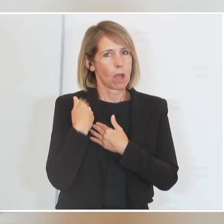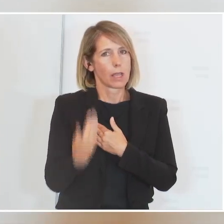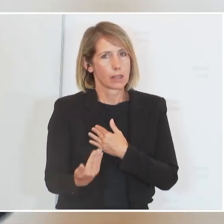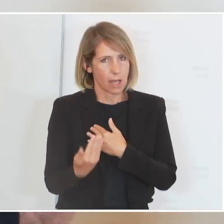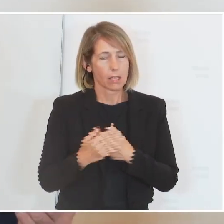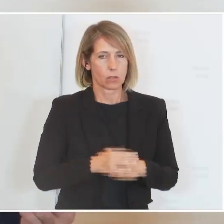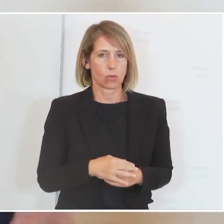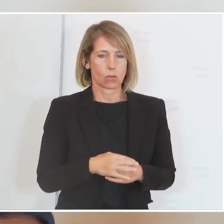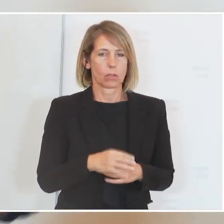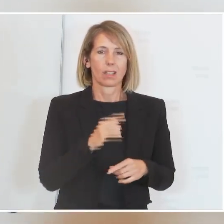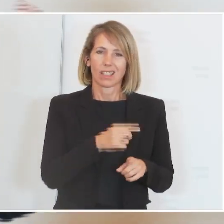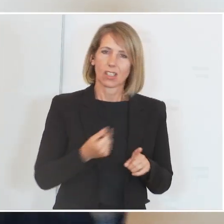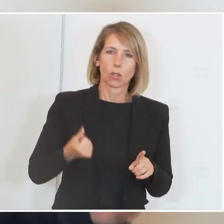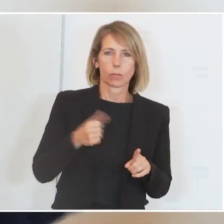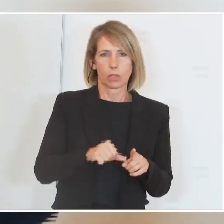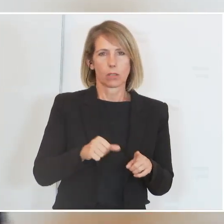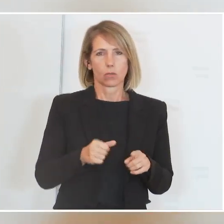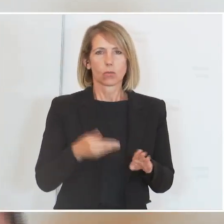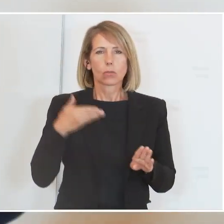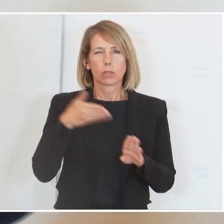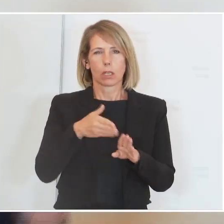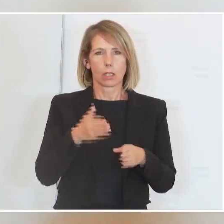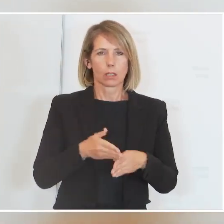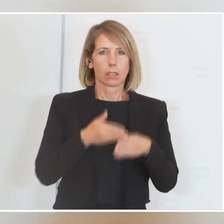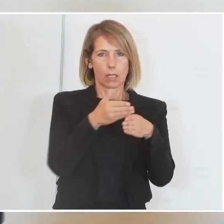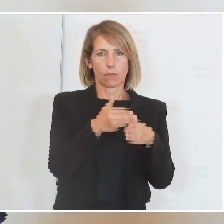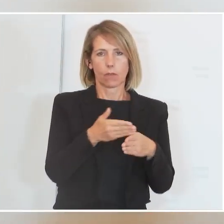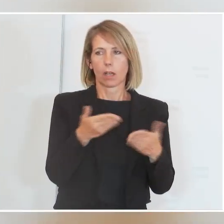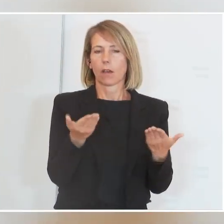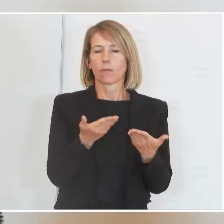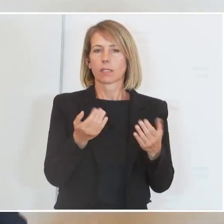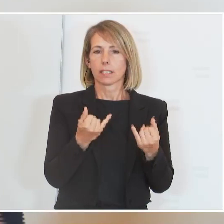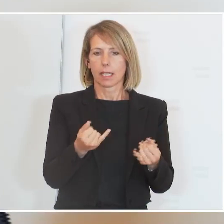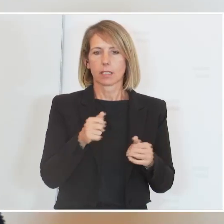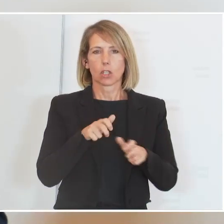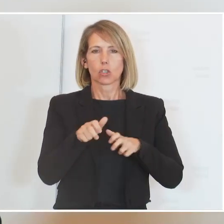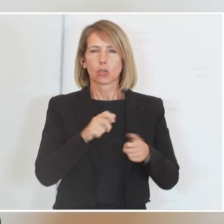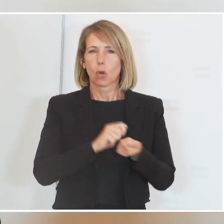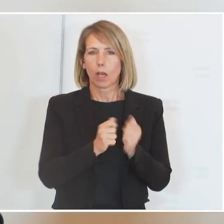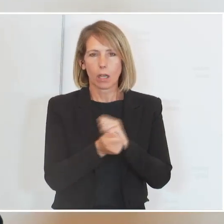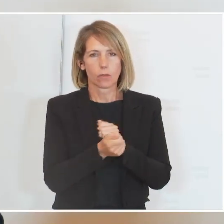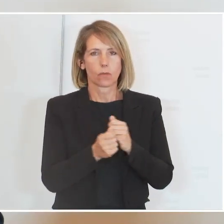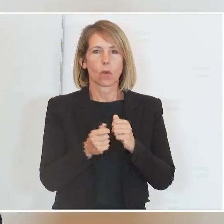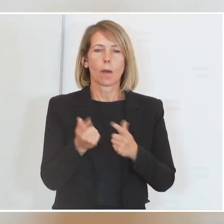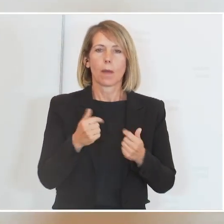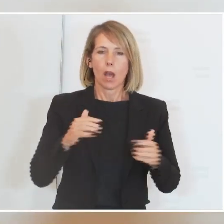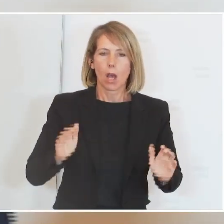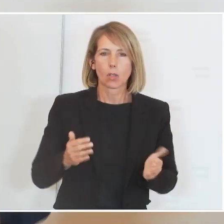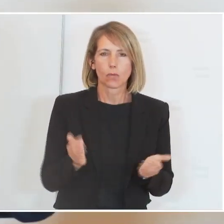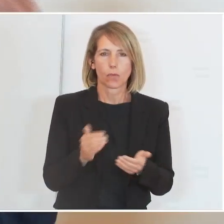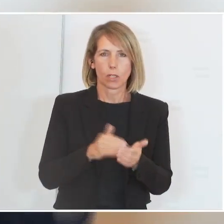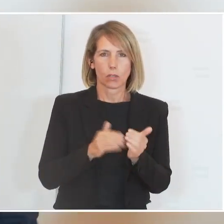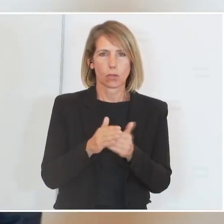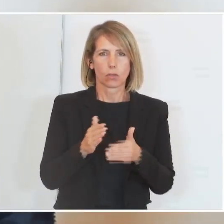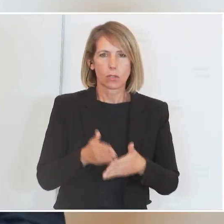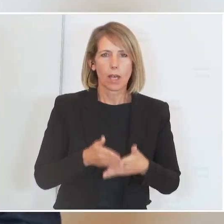den Direkthilfen und zu den anderen Maßnahmen, die ja ebenfalls teilweise aus Steuerreformen, teilweise aus Fördersystematiken hervorgehen, wie